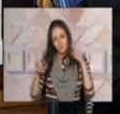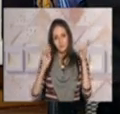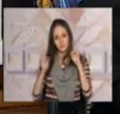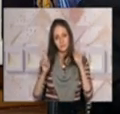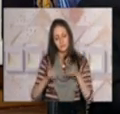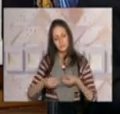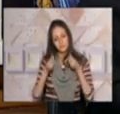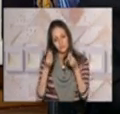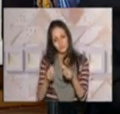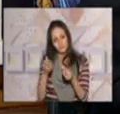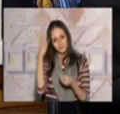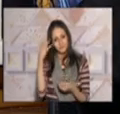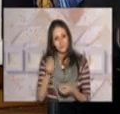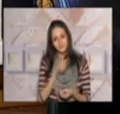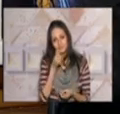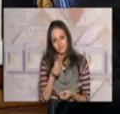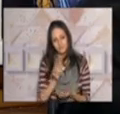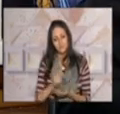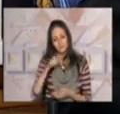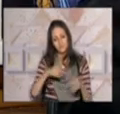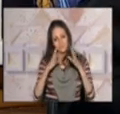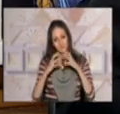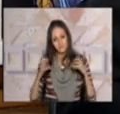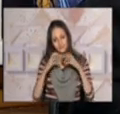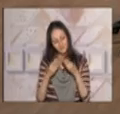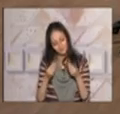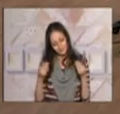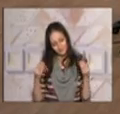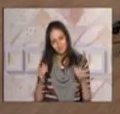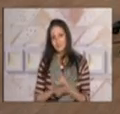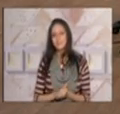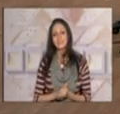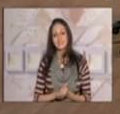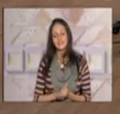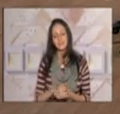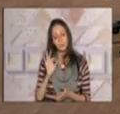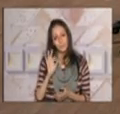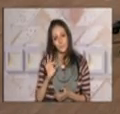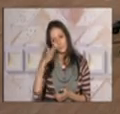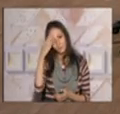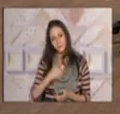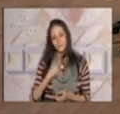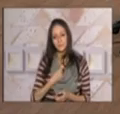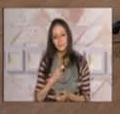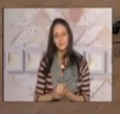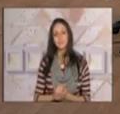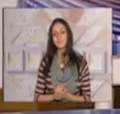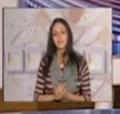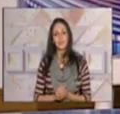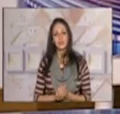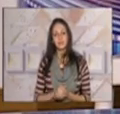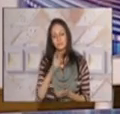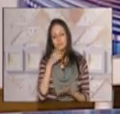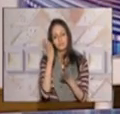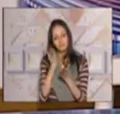لكن في تفاصيل كتيرة جدا نحب نعرف السادة المشاهدين بيها. تمام، شكرا طبعا على الاستضافة. الحقيقة